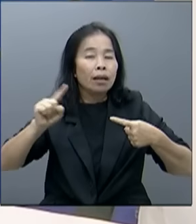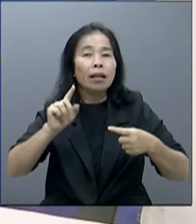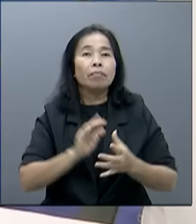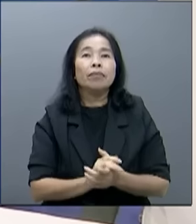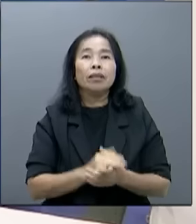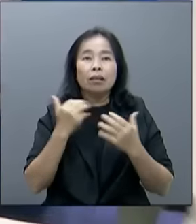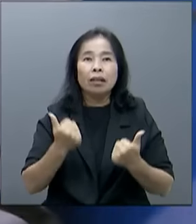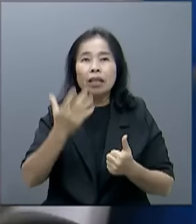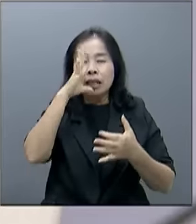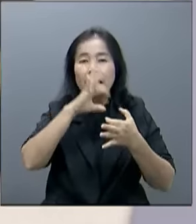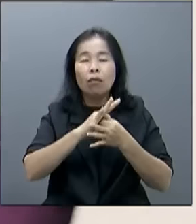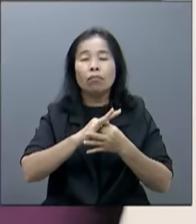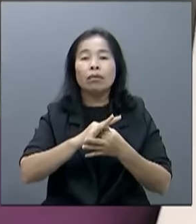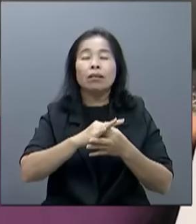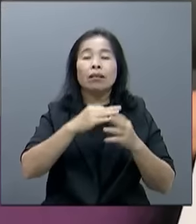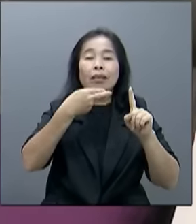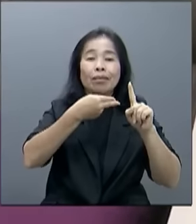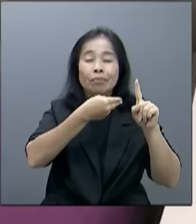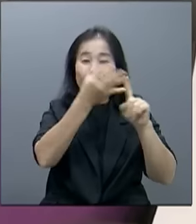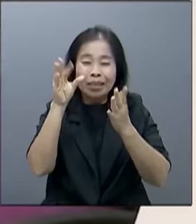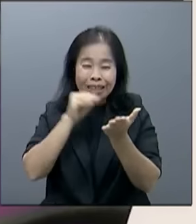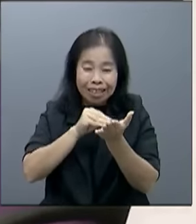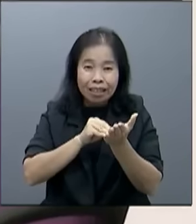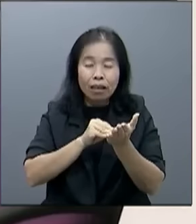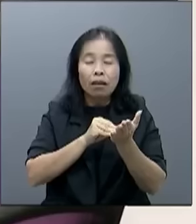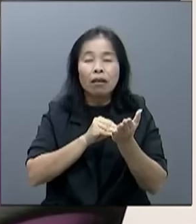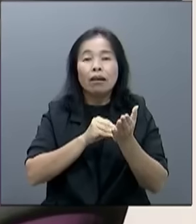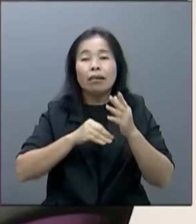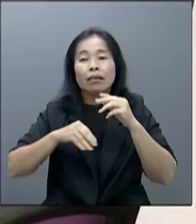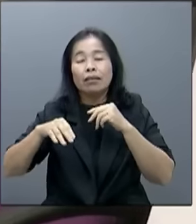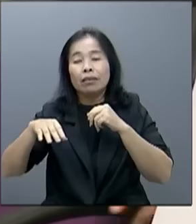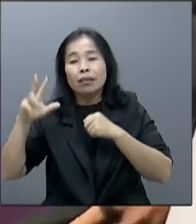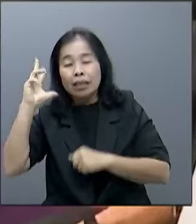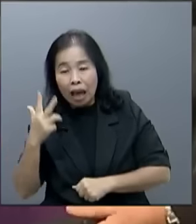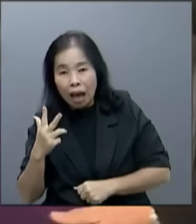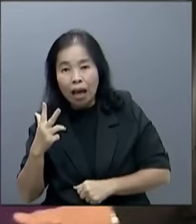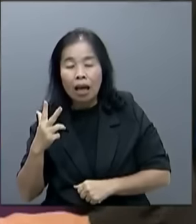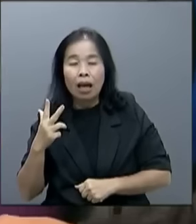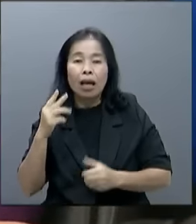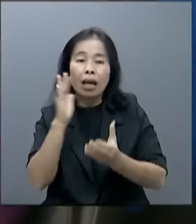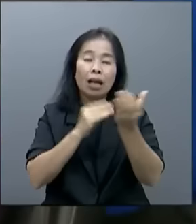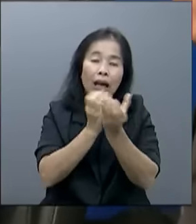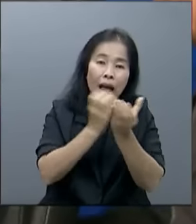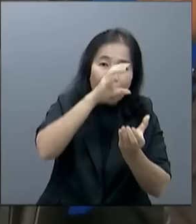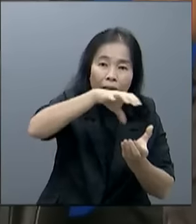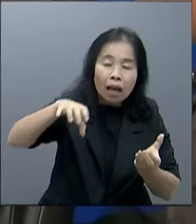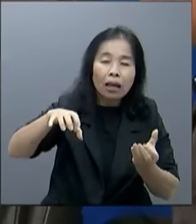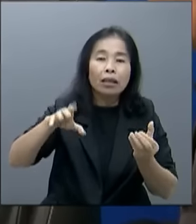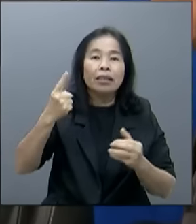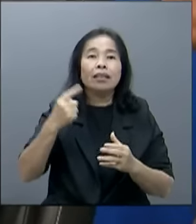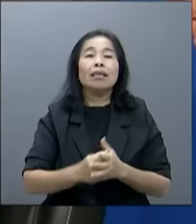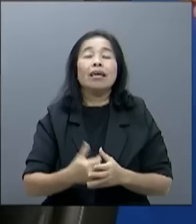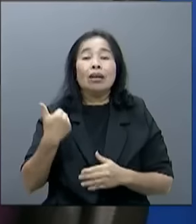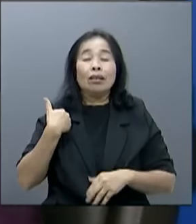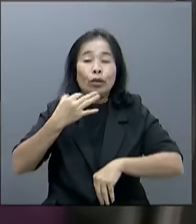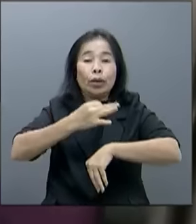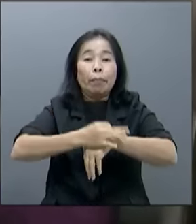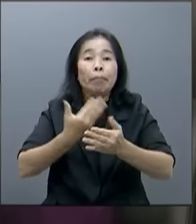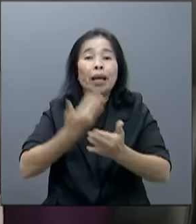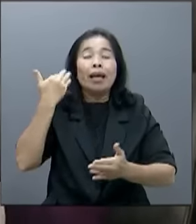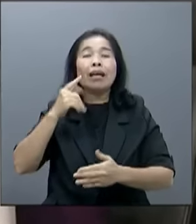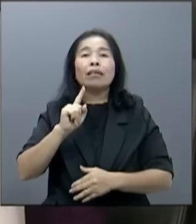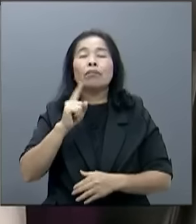อลกัญชาก็มาเซโนเรื่องคาสิโนอีกและที่ยังกระพริบตาไม่ได้ก็ลุงป้อมนี่แหละค่ะพลเอกประวิตรวงษ์สุวรรณค่ะแ